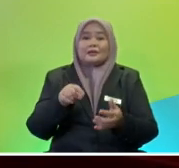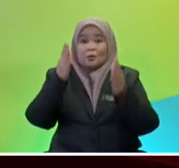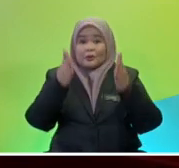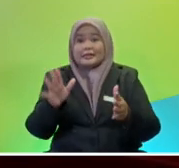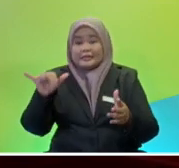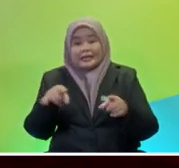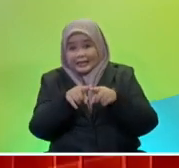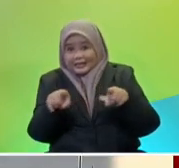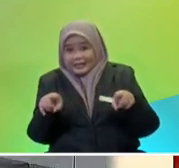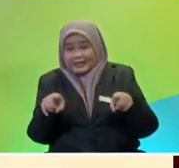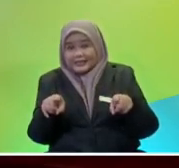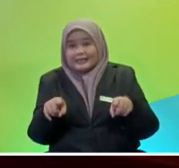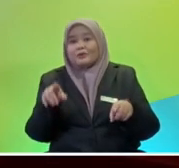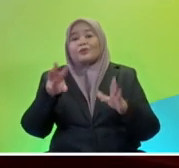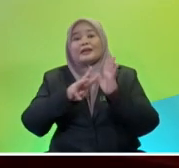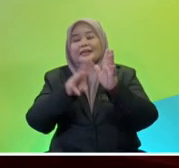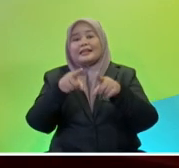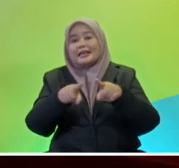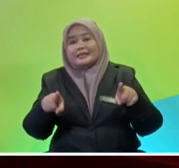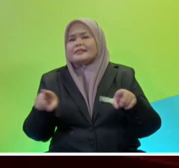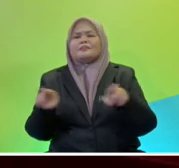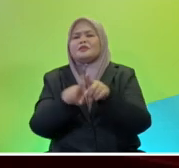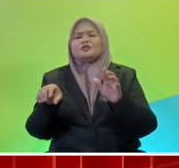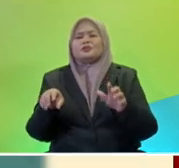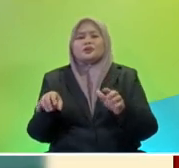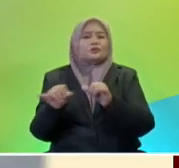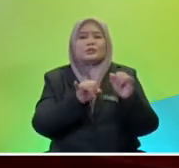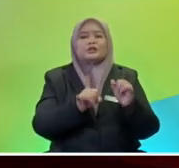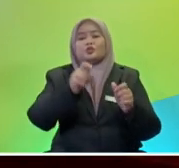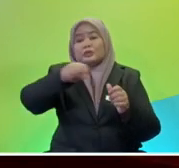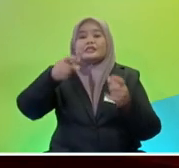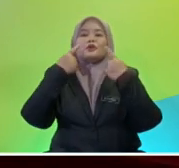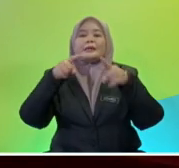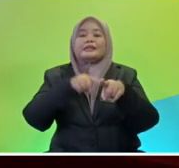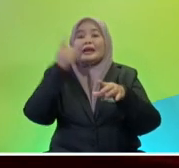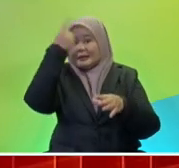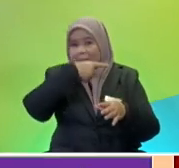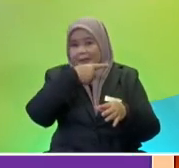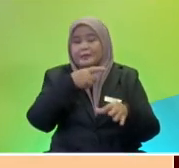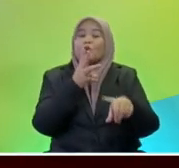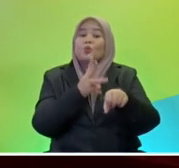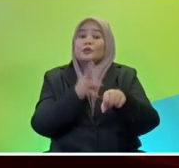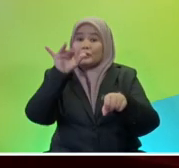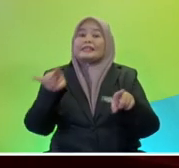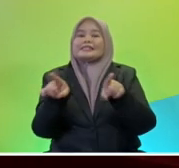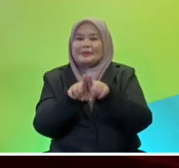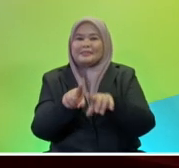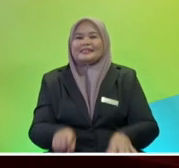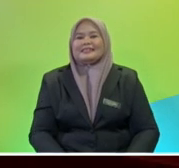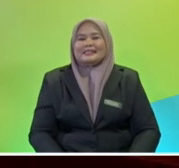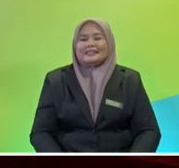yang berbeda mesti wakil yang berbeda sama juga menulis jawaban di hadapan ya pada waktu yang sama dengan Oke